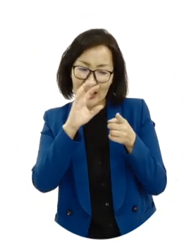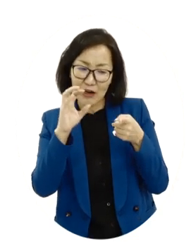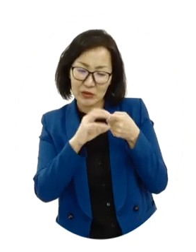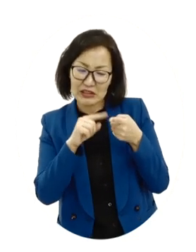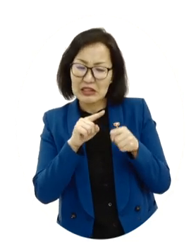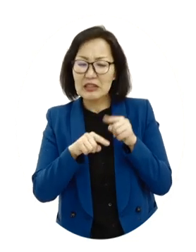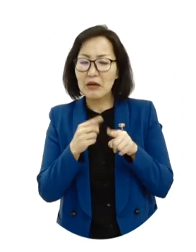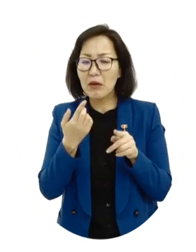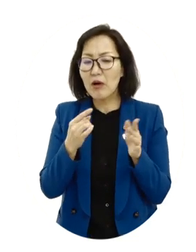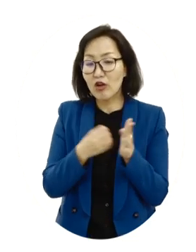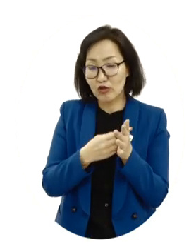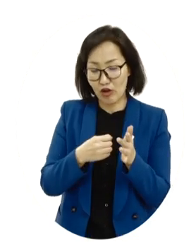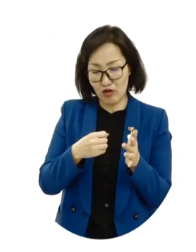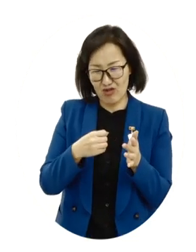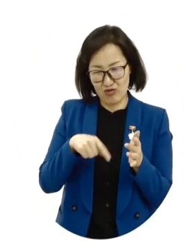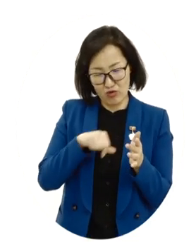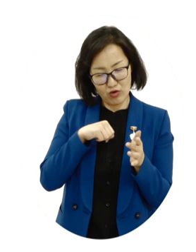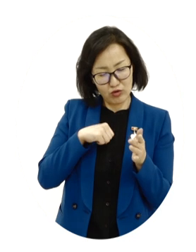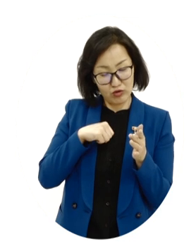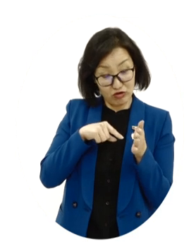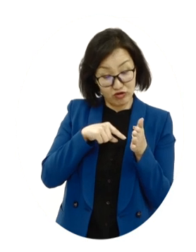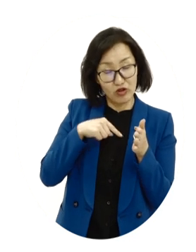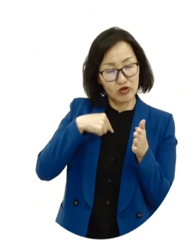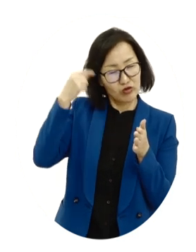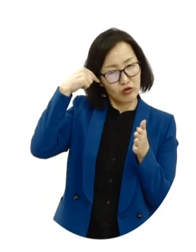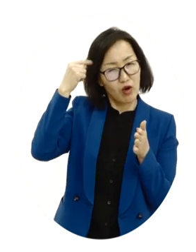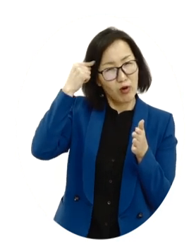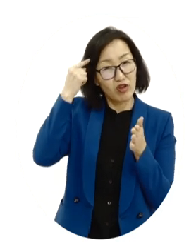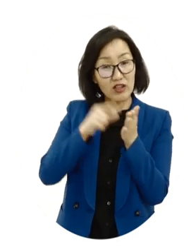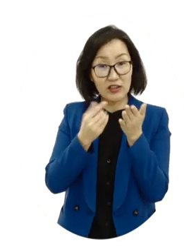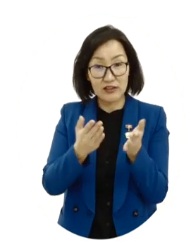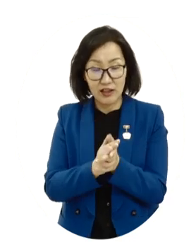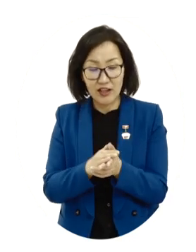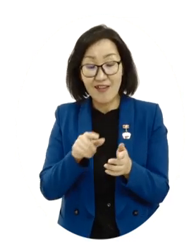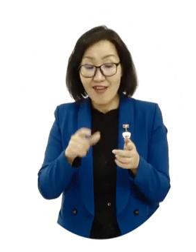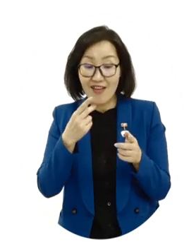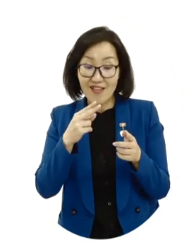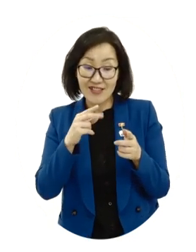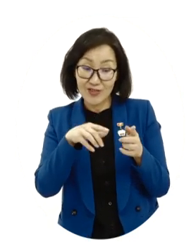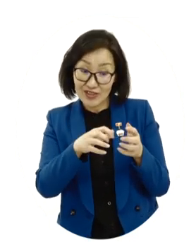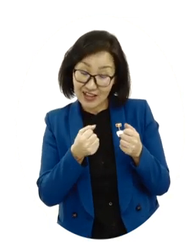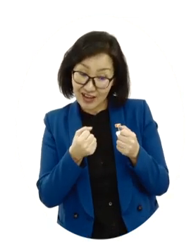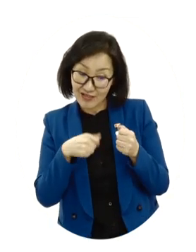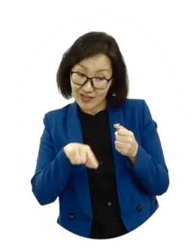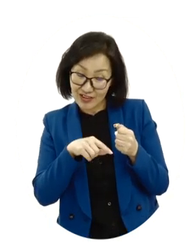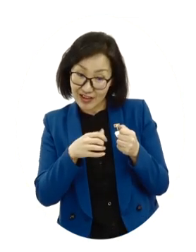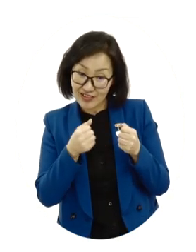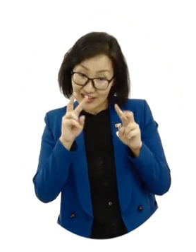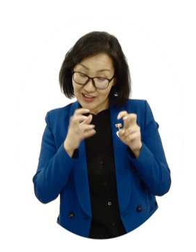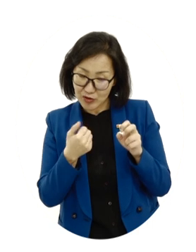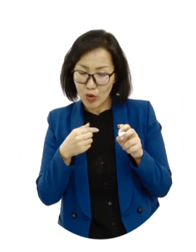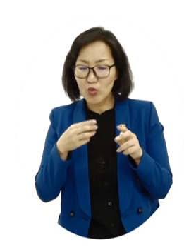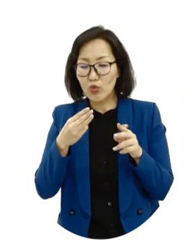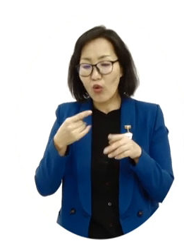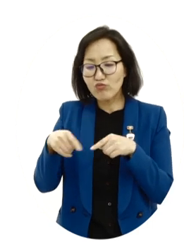сайн байх болоо гэдгийг бүгдээрээ дотроо бодох нь. За, тэгээд эд зүйлс авч байгаа тохиолдолд бүгдээрээ яах юм гэхээр зэрэг тухайн бараа